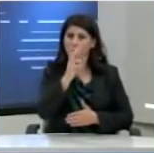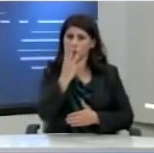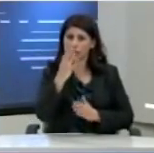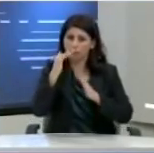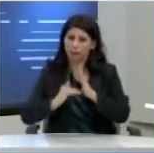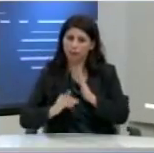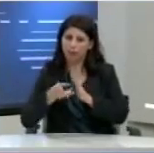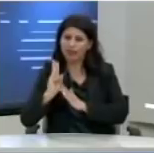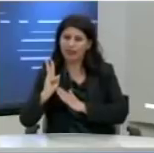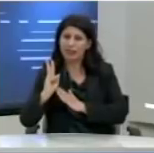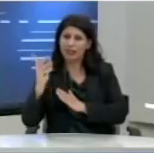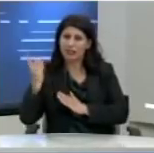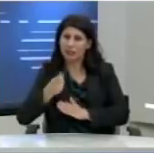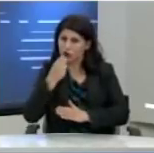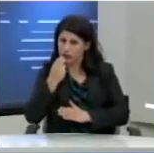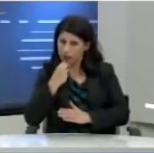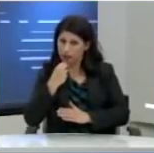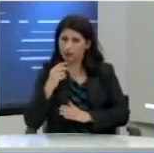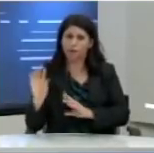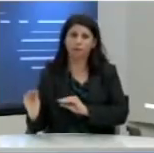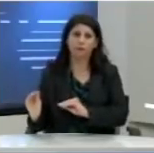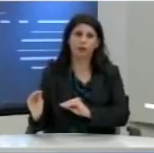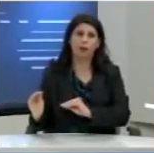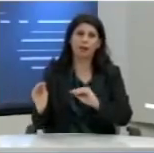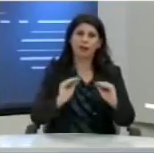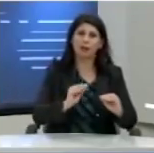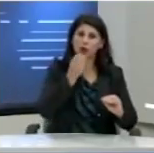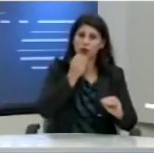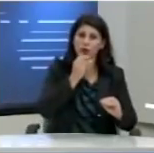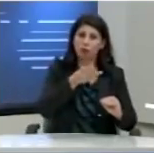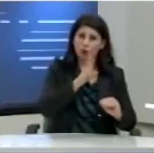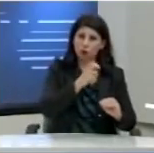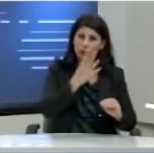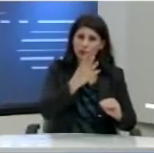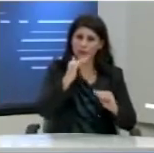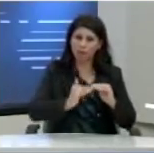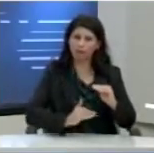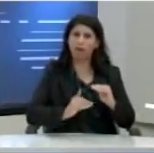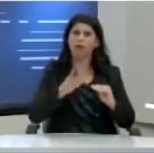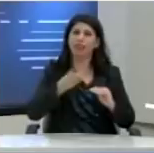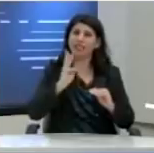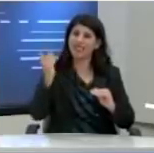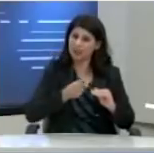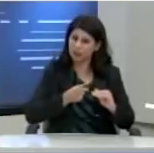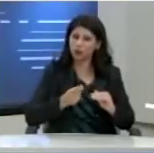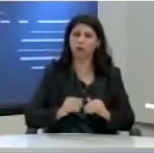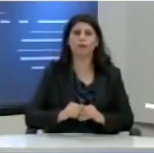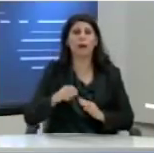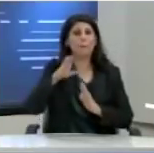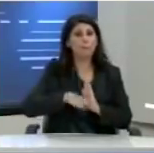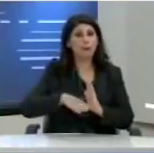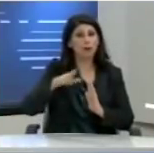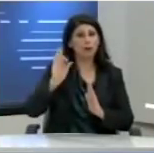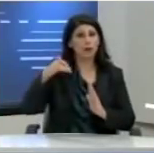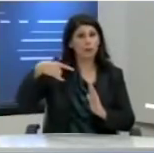στην εστίαση, η μετάταξη του ΦΠΑ των τροφίμων από το 24% στο 13%, η μείωση του ΦΠΑ